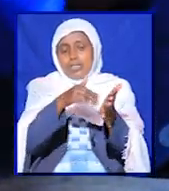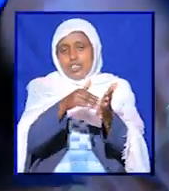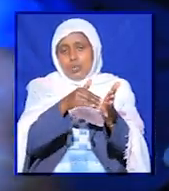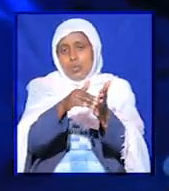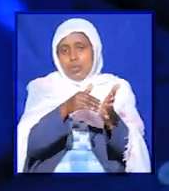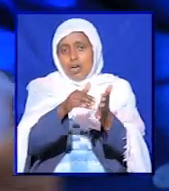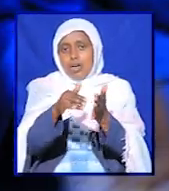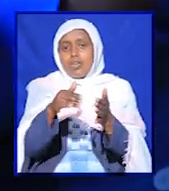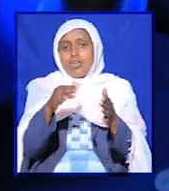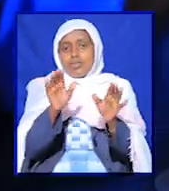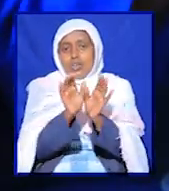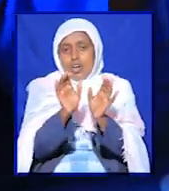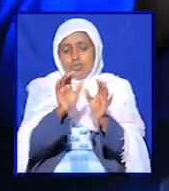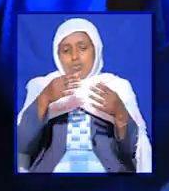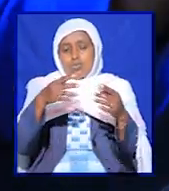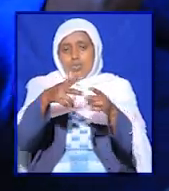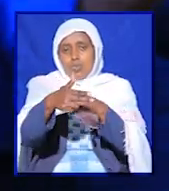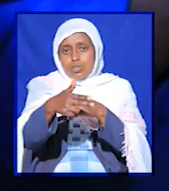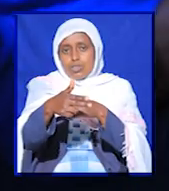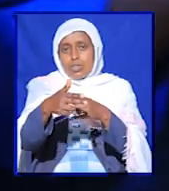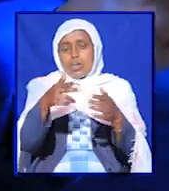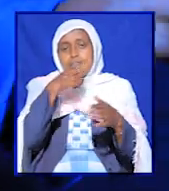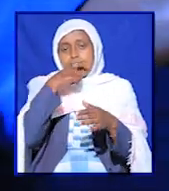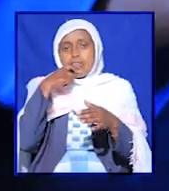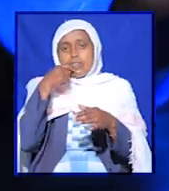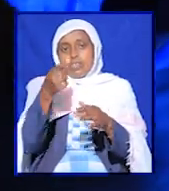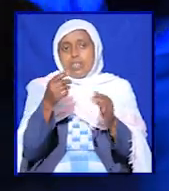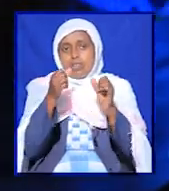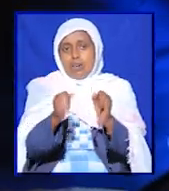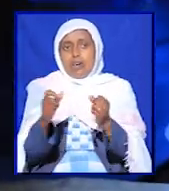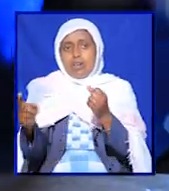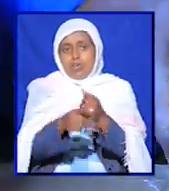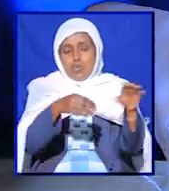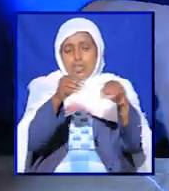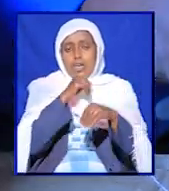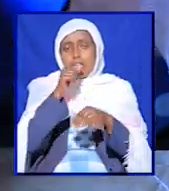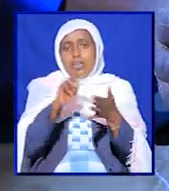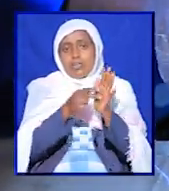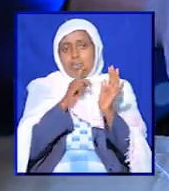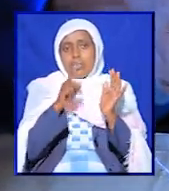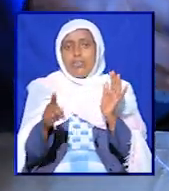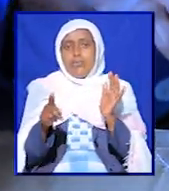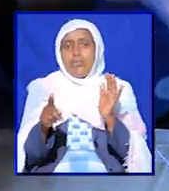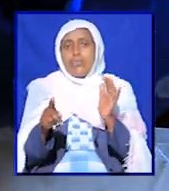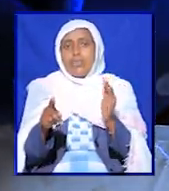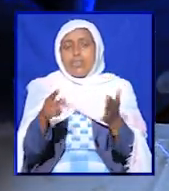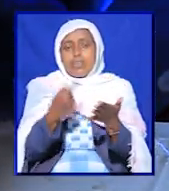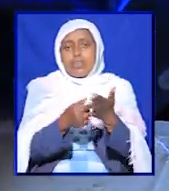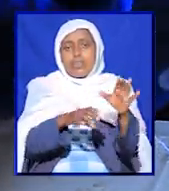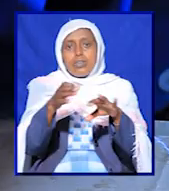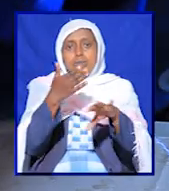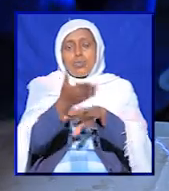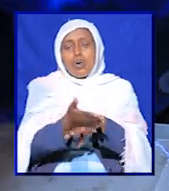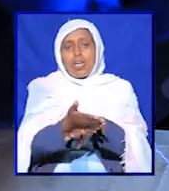ይቀባና የሆነ ካርቶን ቆርጬ እንትንላለሁ መታለሁ። ትንሽ ደረቅ ሲል ጠንካራ እንዲሆን እንዳይወልቅ እንዳይንቀሳቀስ ማለት ነው። እንትን ከካልኩ በኋላ